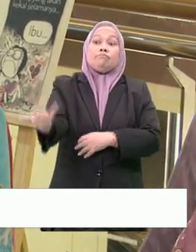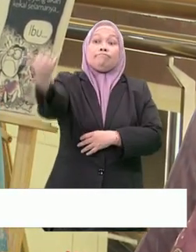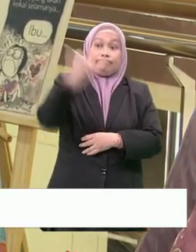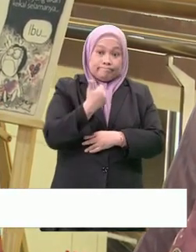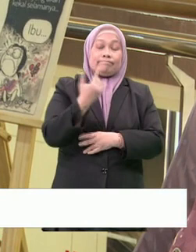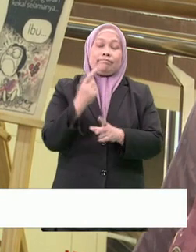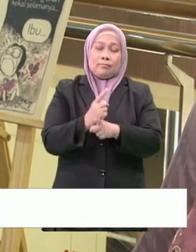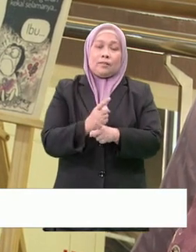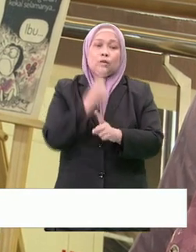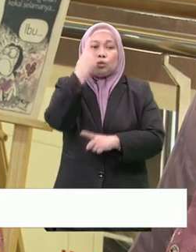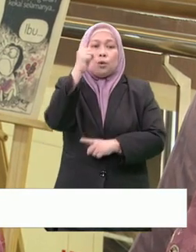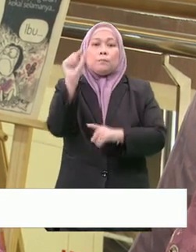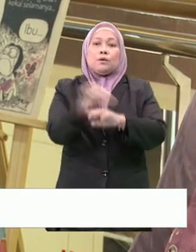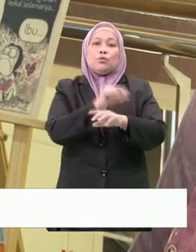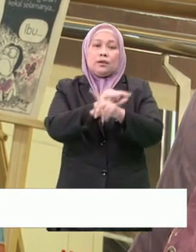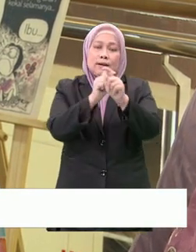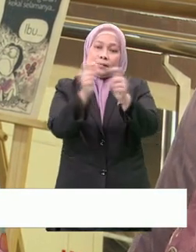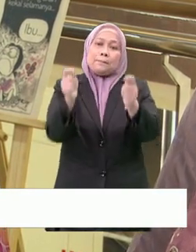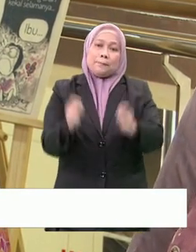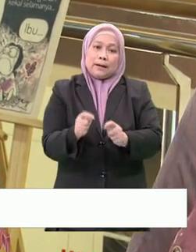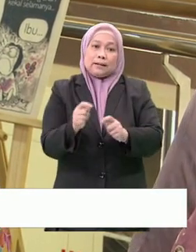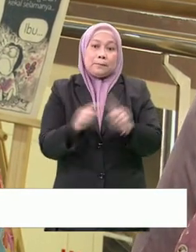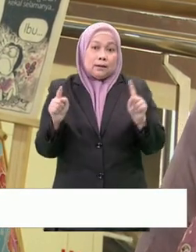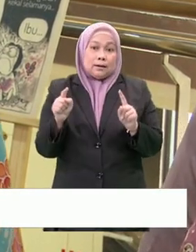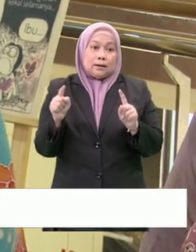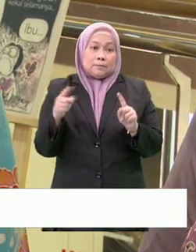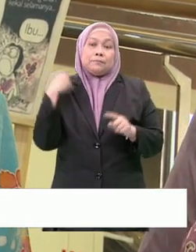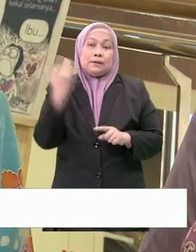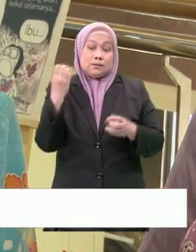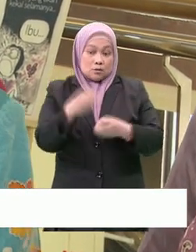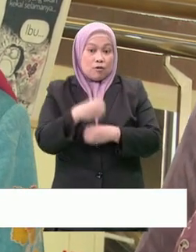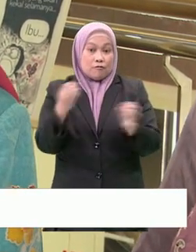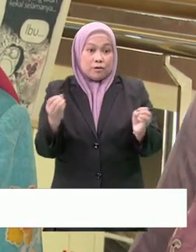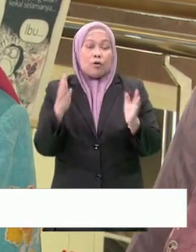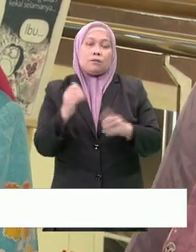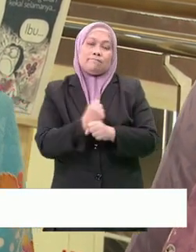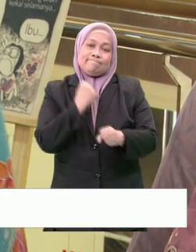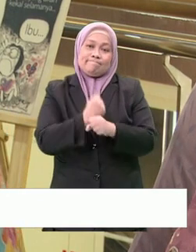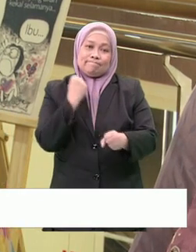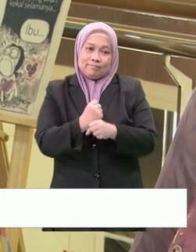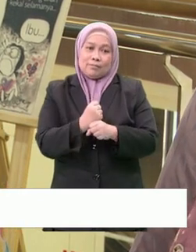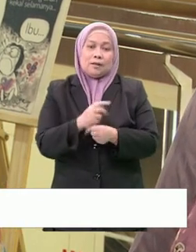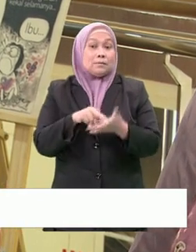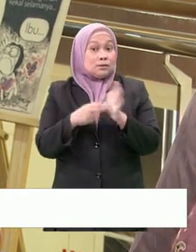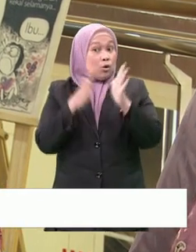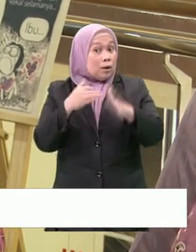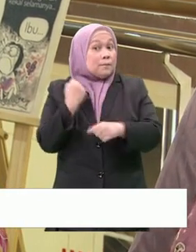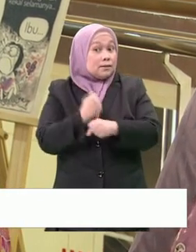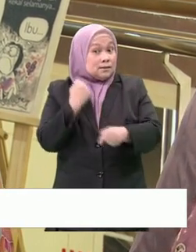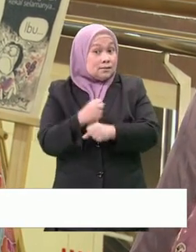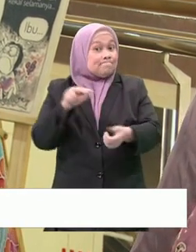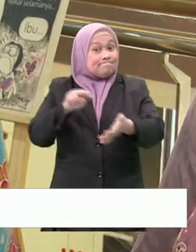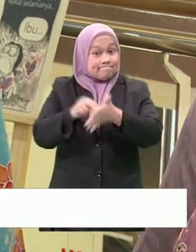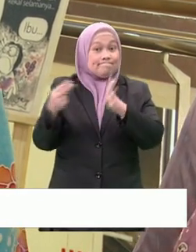Nah kan untuk menggunakan tempat pulang tapi biasanya pejabat nih orang bekerja orang bekerja nih mungkin